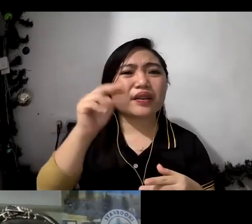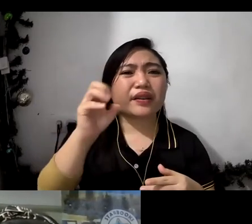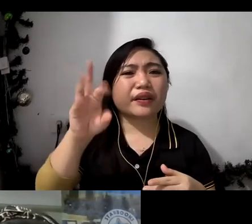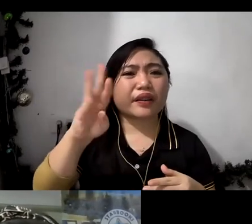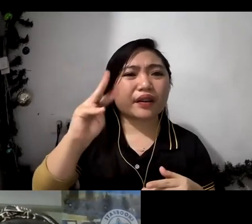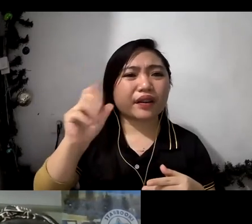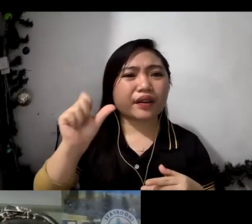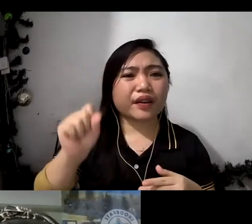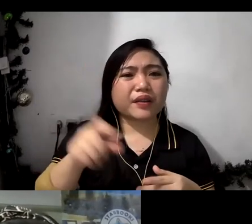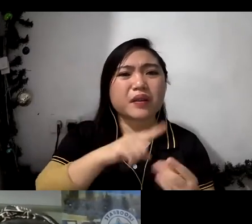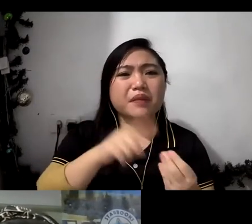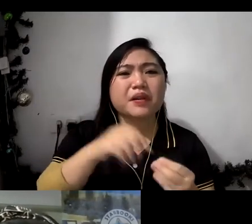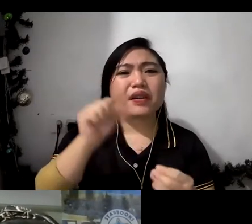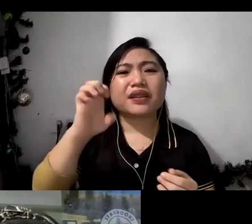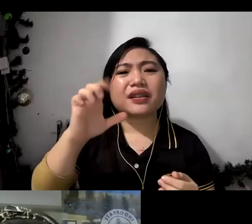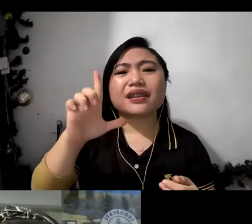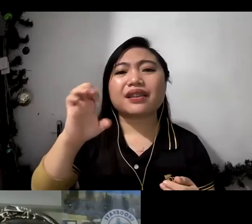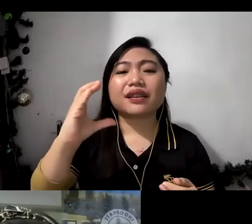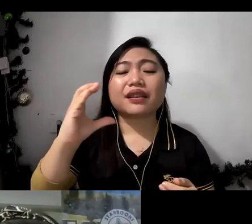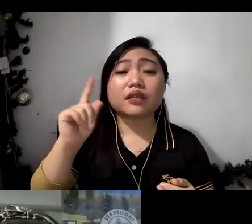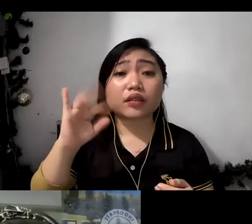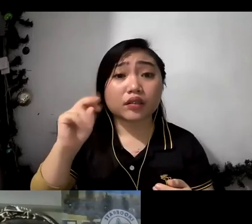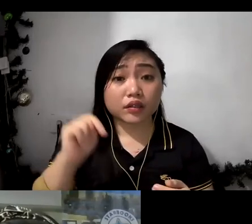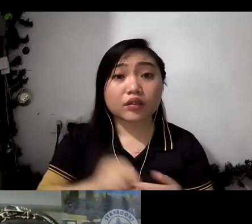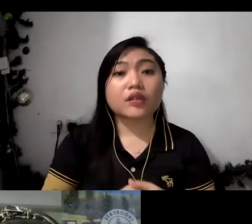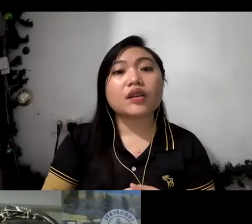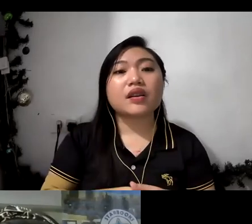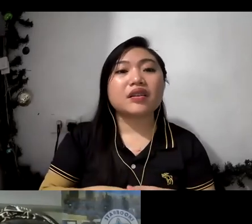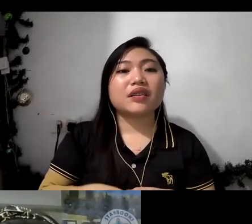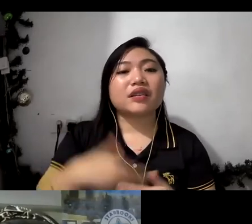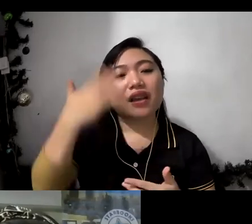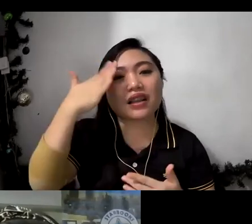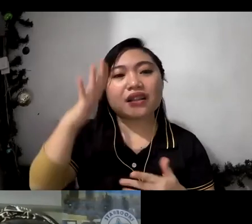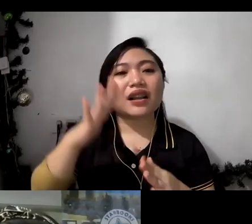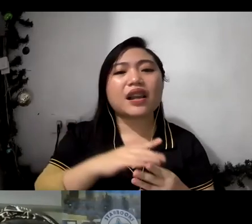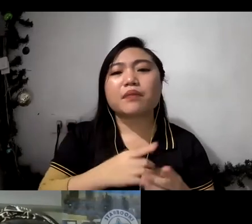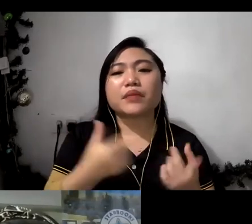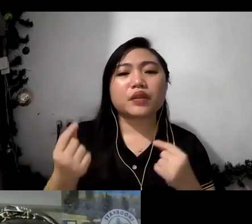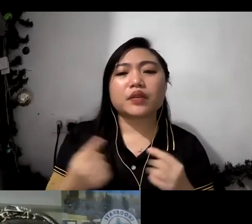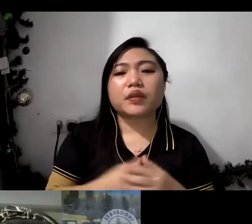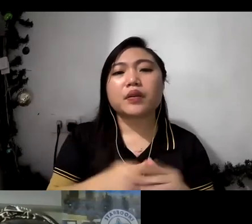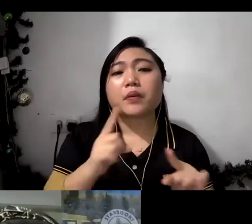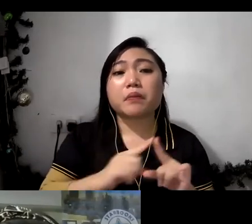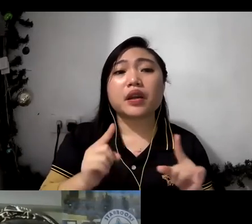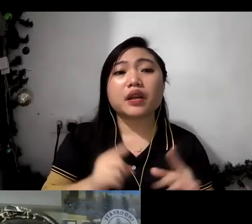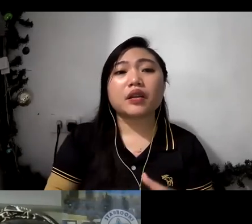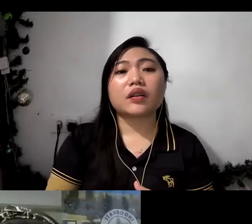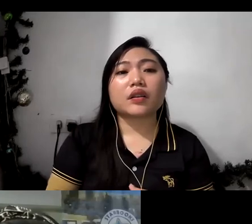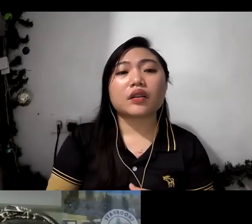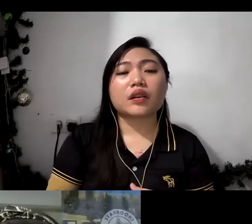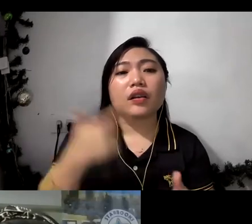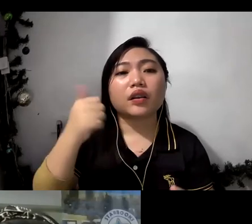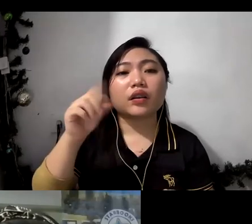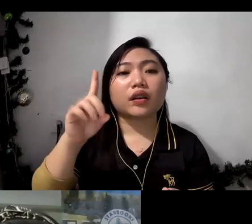sa selection, ano? Kaya, you know, hindi po natin kayang gawin yung mga nandito sa level na matataas. Pero as God focal point